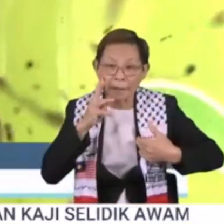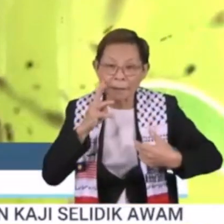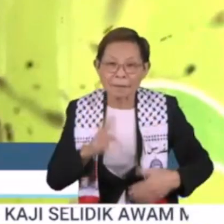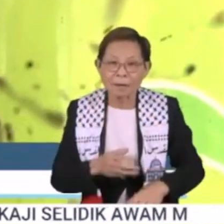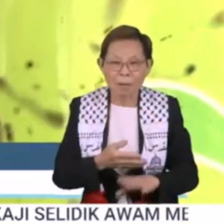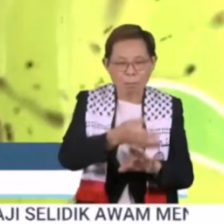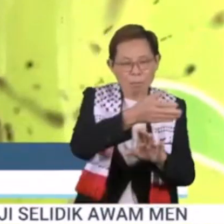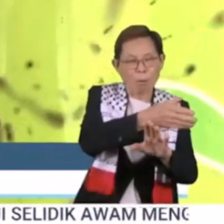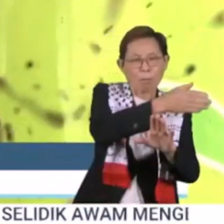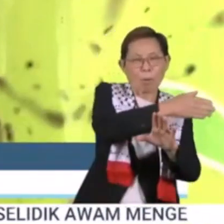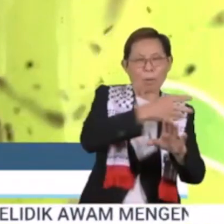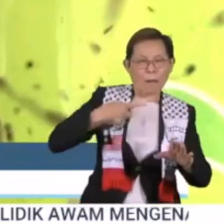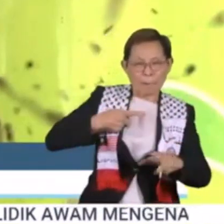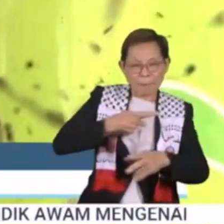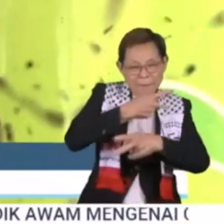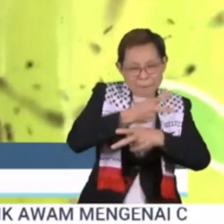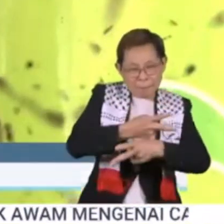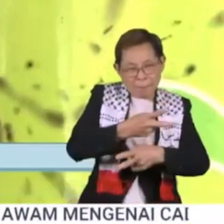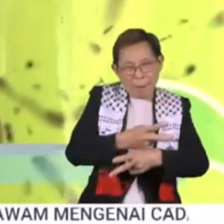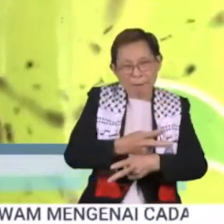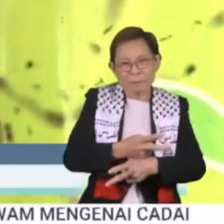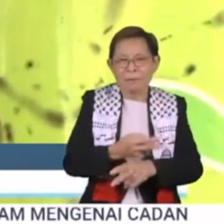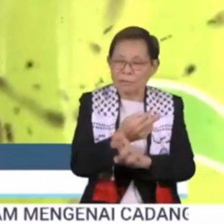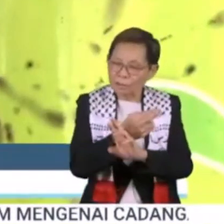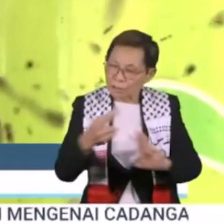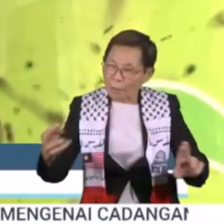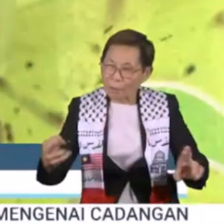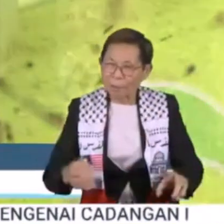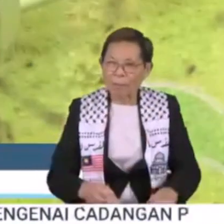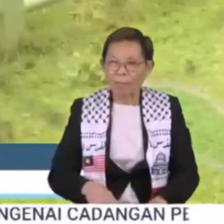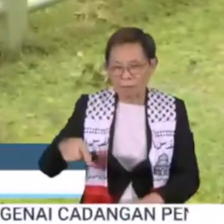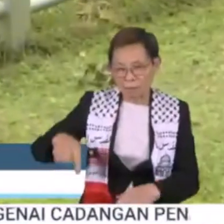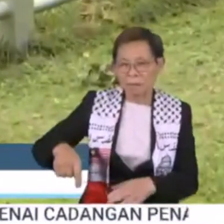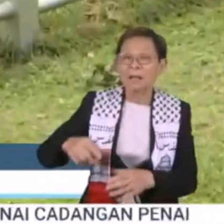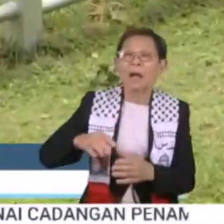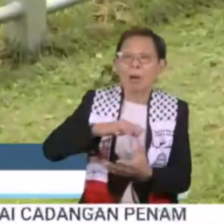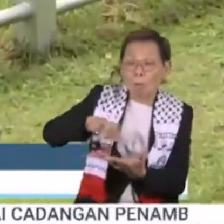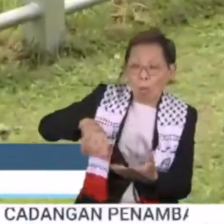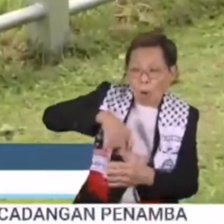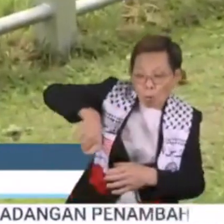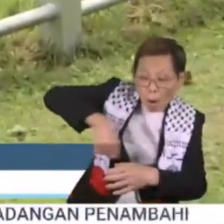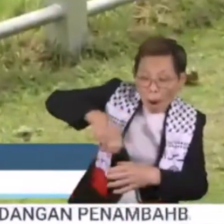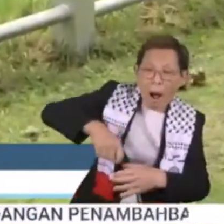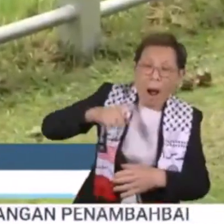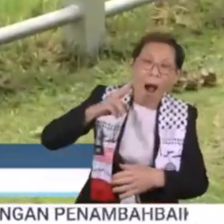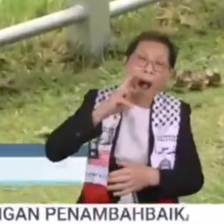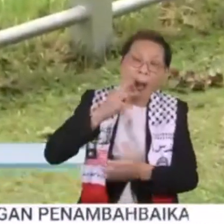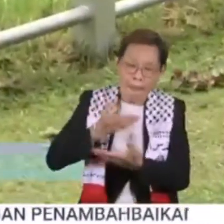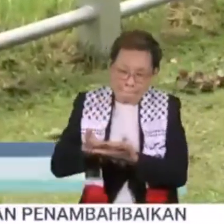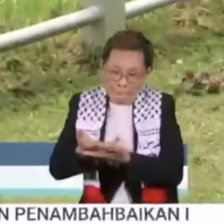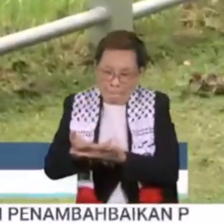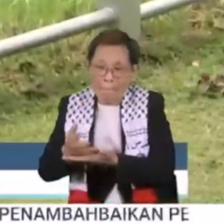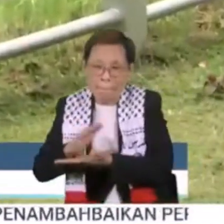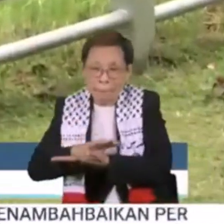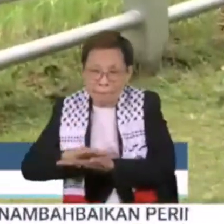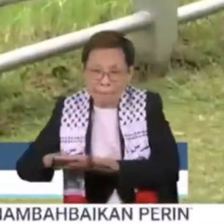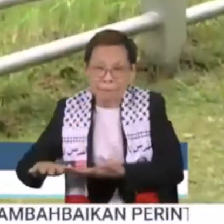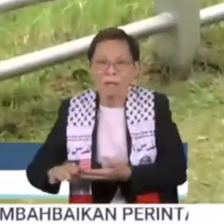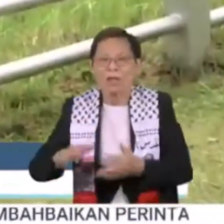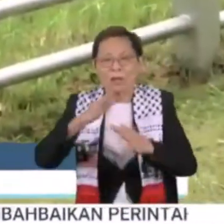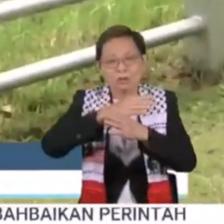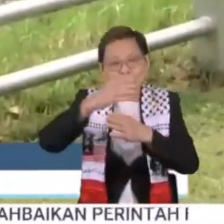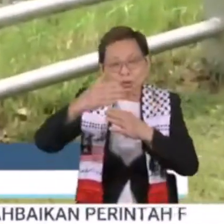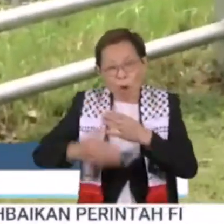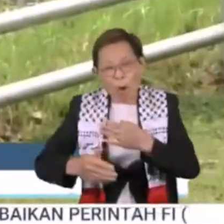macam sebelum tu kami simpan di siap lah kan. Memang kami bancuh ni guna ayak tapih lah. Komitmen kerajaan dalam menangani isu ini